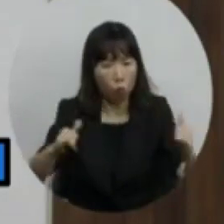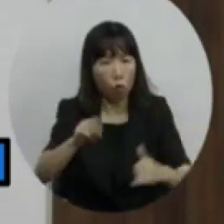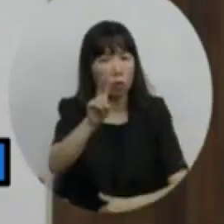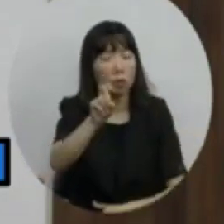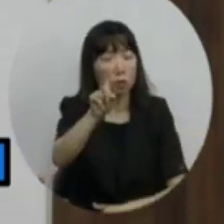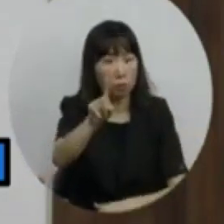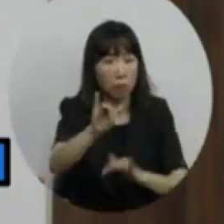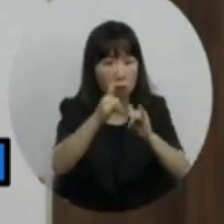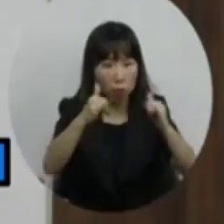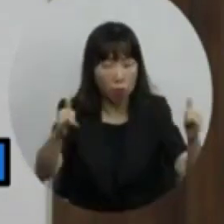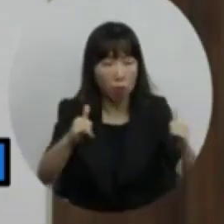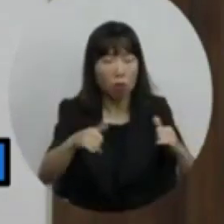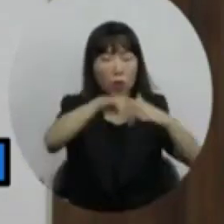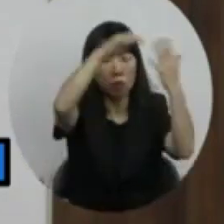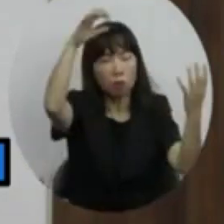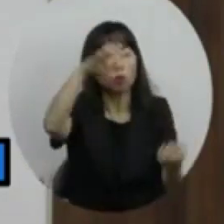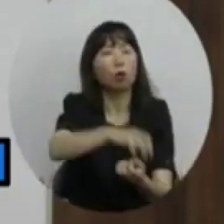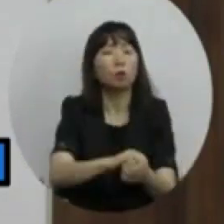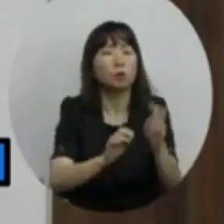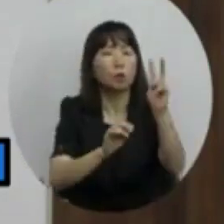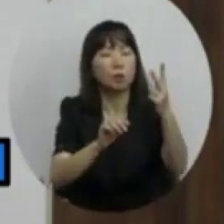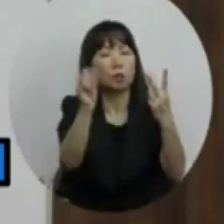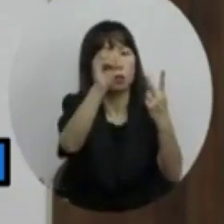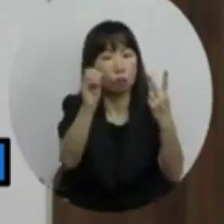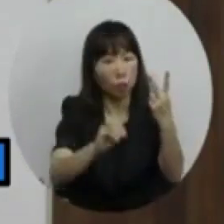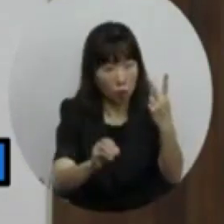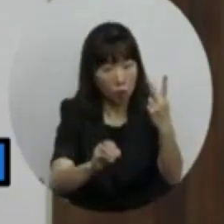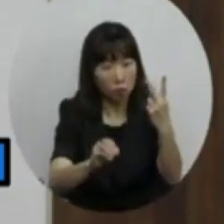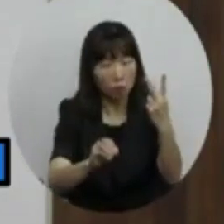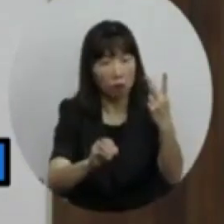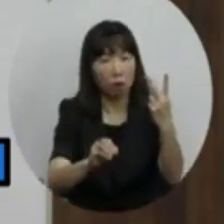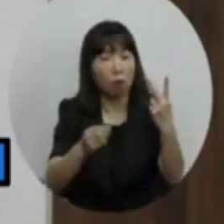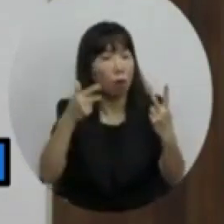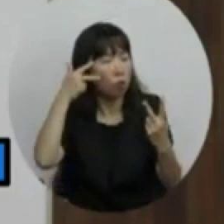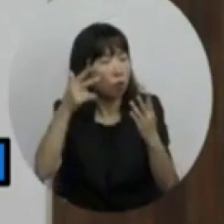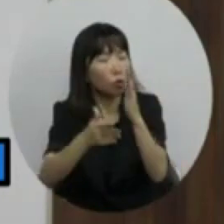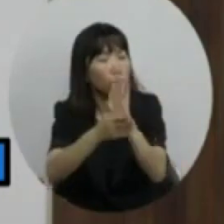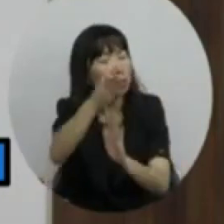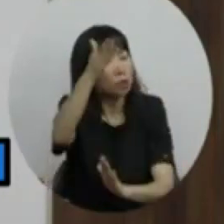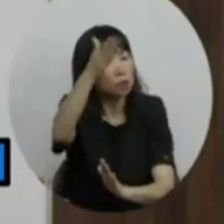21명인 전체 2%에 불과한 의회에다가 한 명이